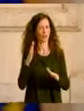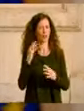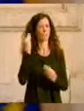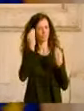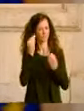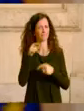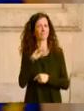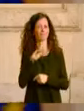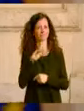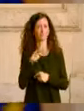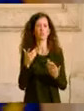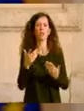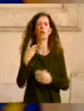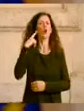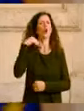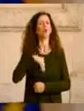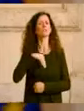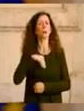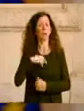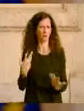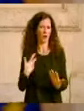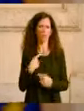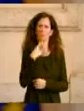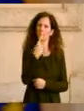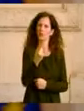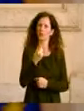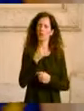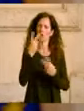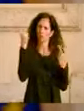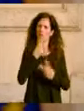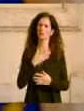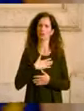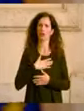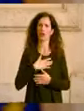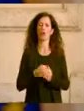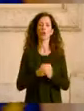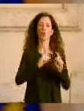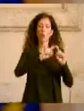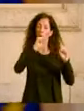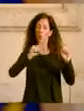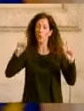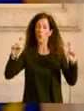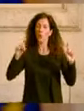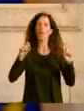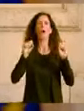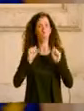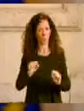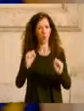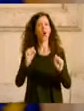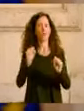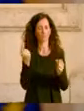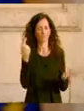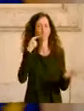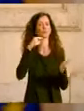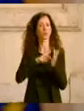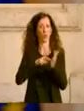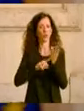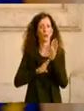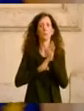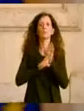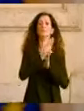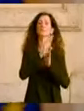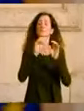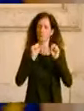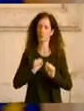anche, lo dico molto sinceramente, che la curva epidemiologica potrà tornare a salire. Guardate, i